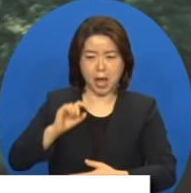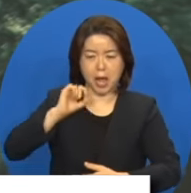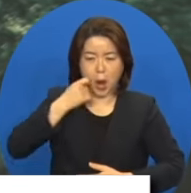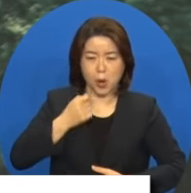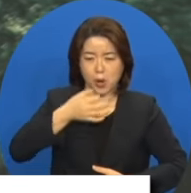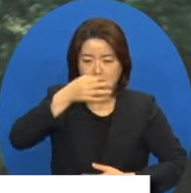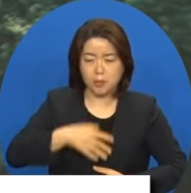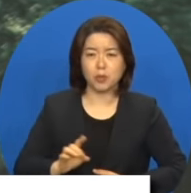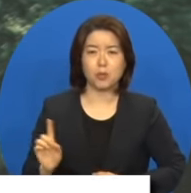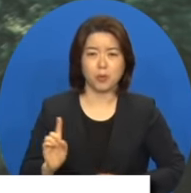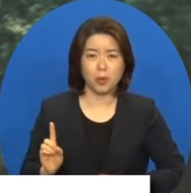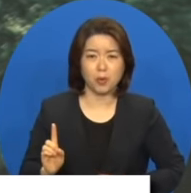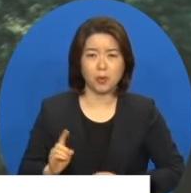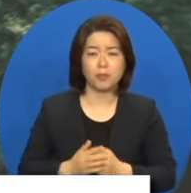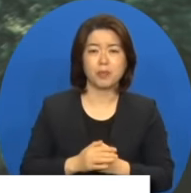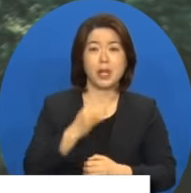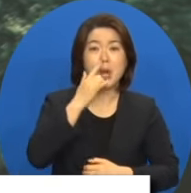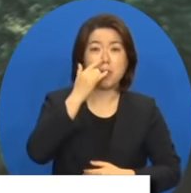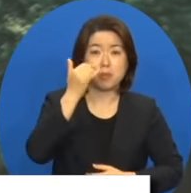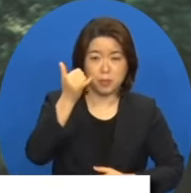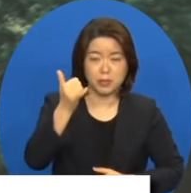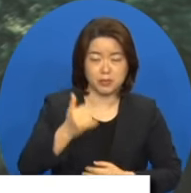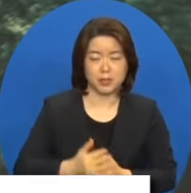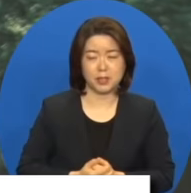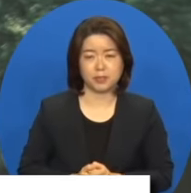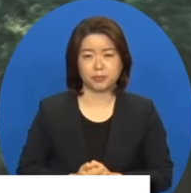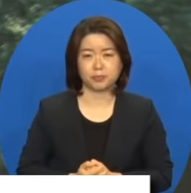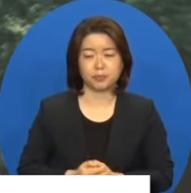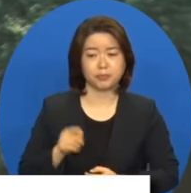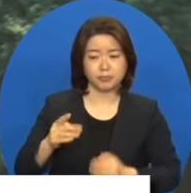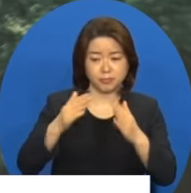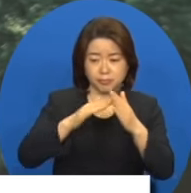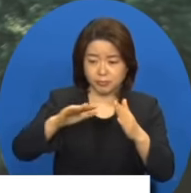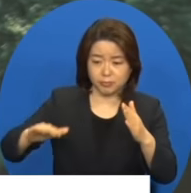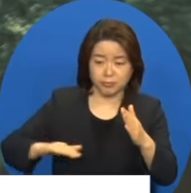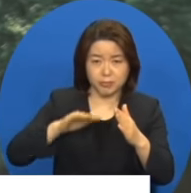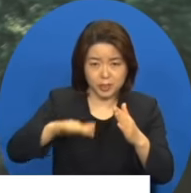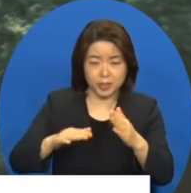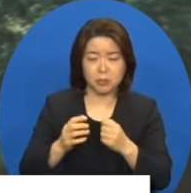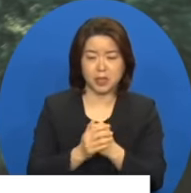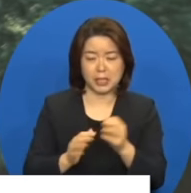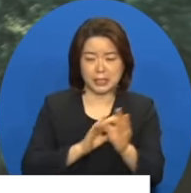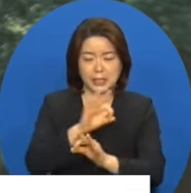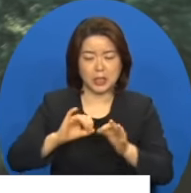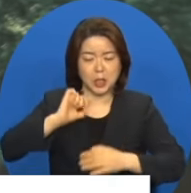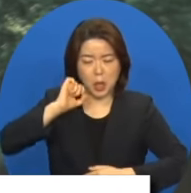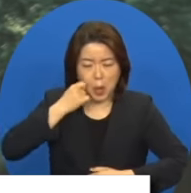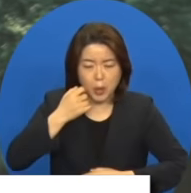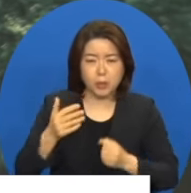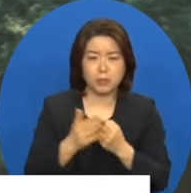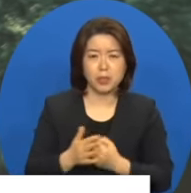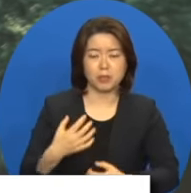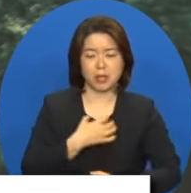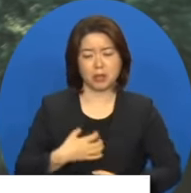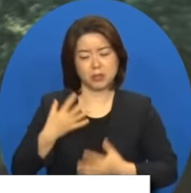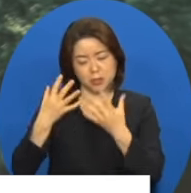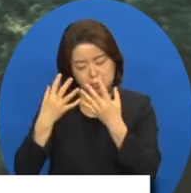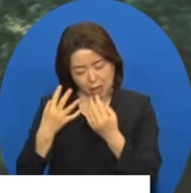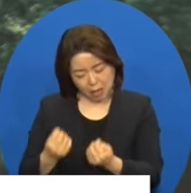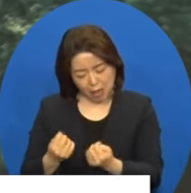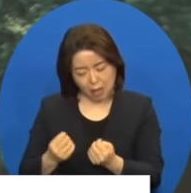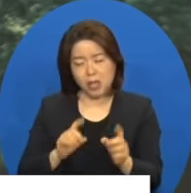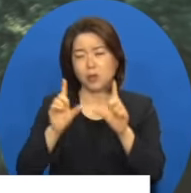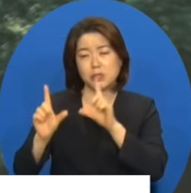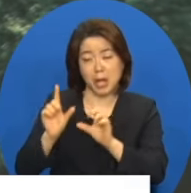것은 아버님, 어머님이 그 집안의 경제적인 어려움 때문에 걱정을 많이 하시고 사신 것입니다.